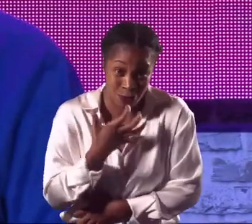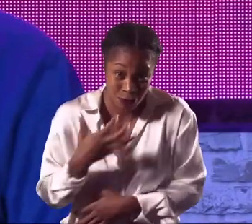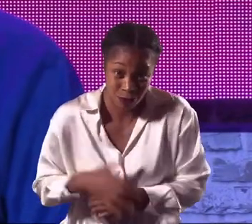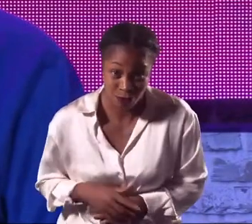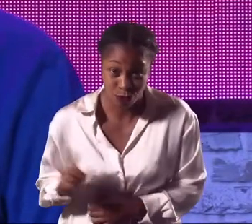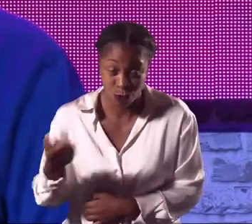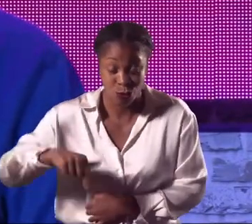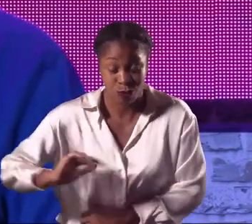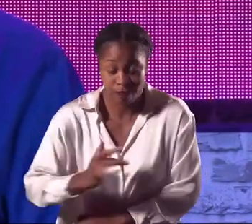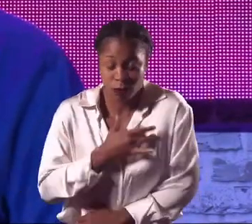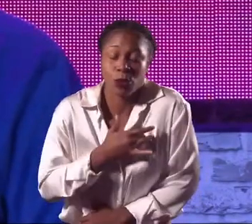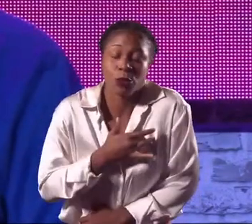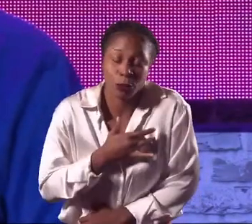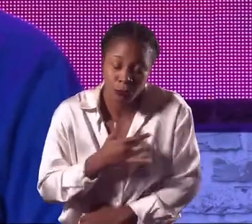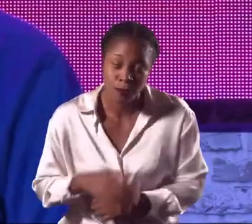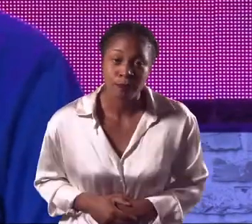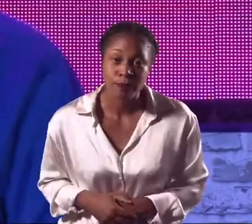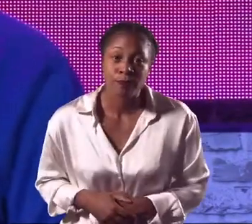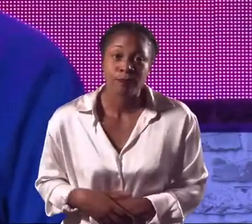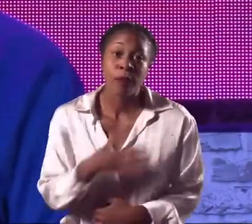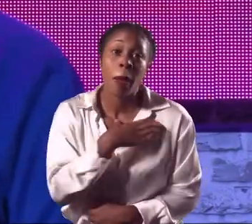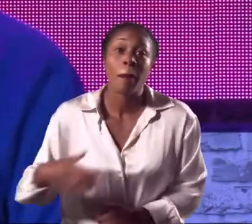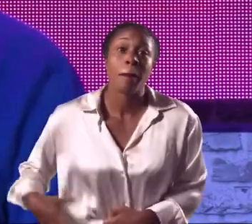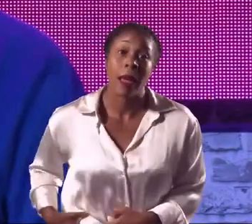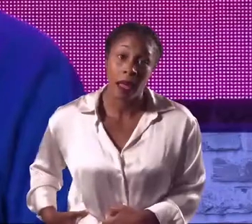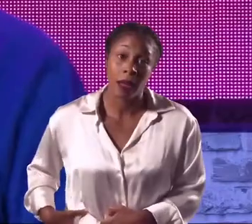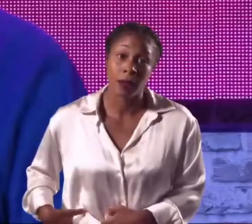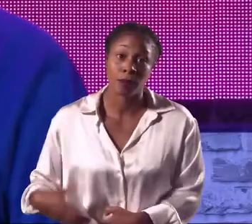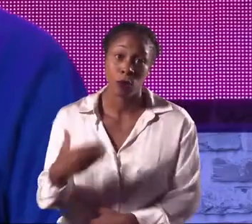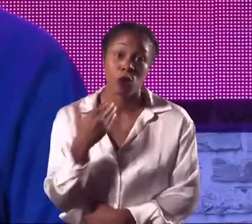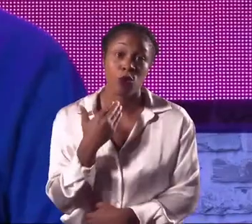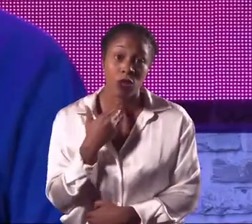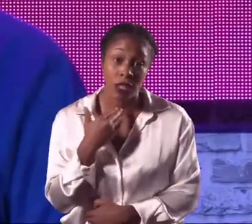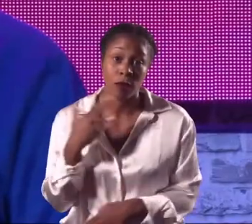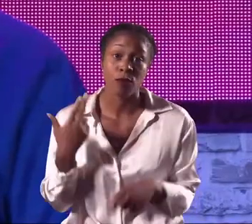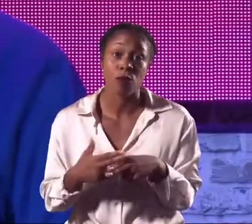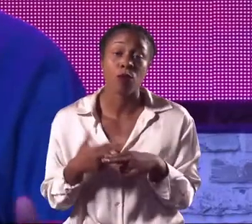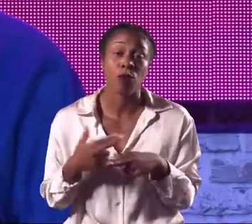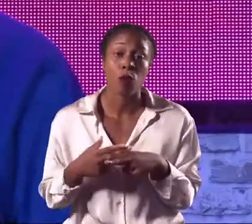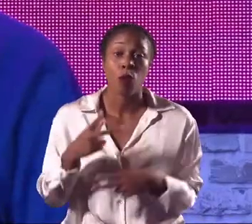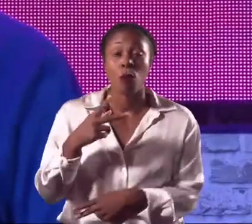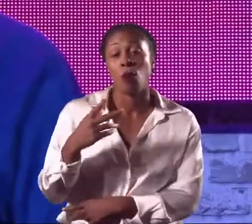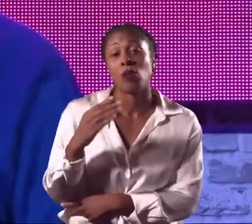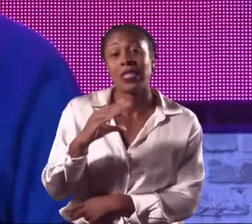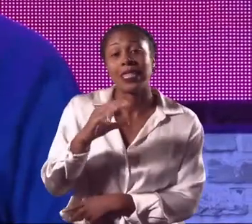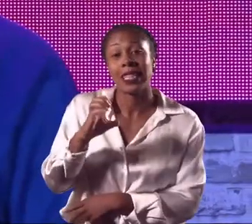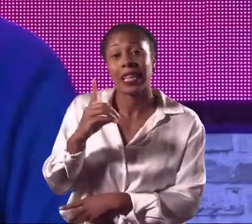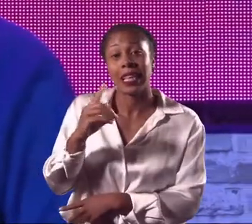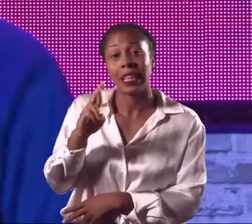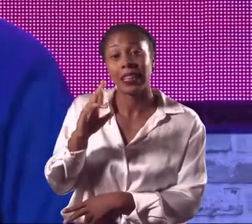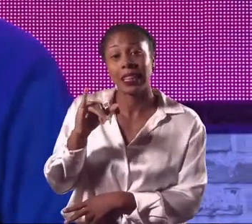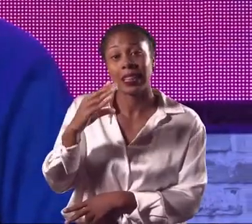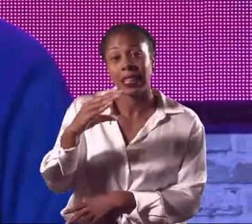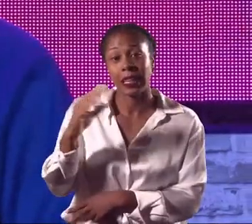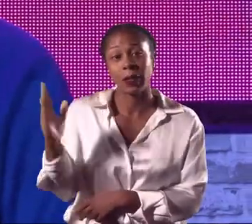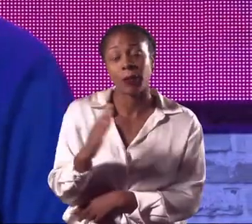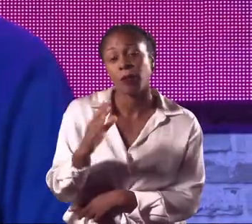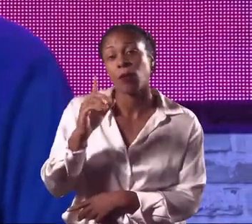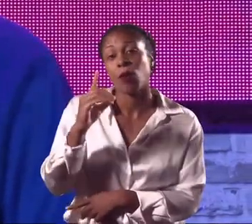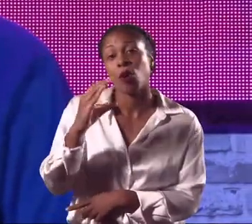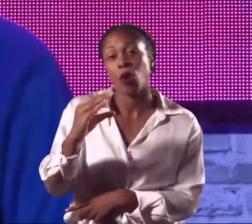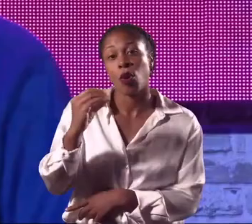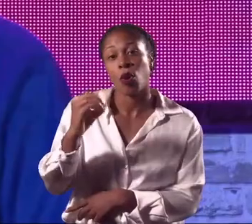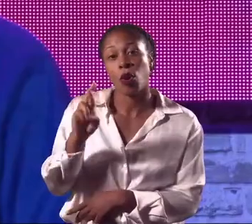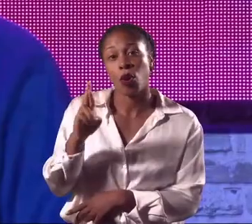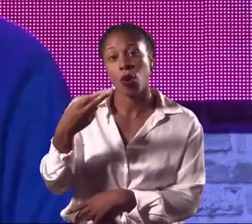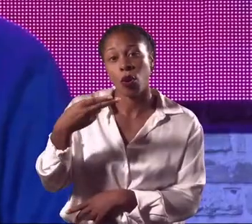Guadeloupe. Je veux parler du maire de Gosier, Cédric Cornet, et nous adressons évidemment toutes nos condoléances à la famille,